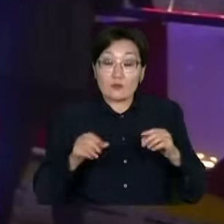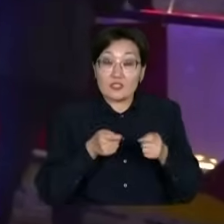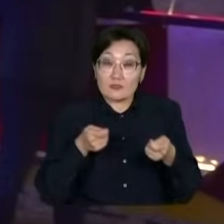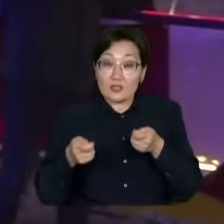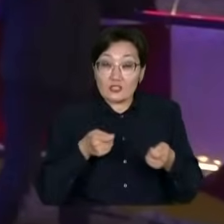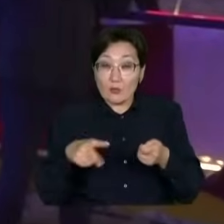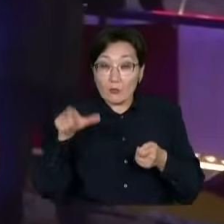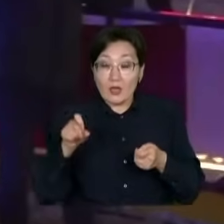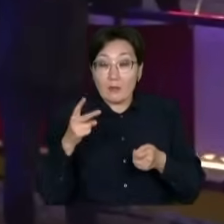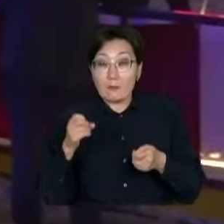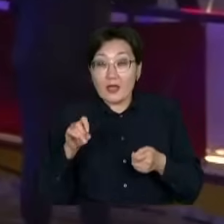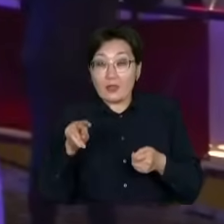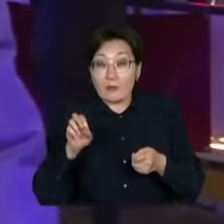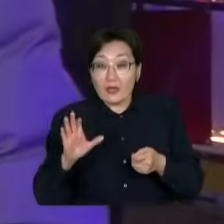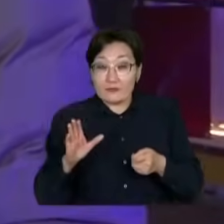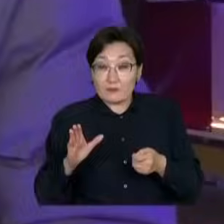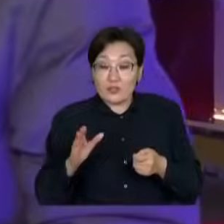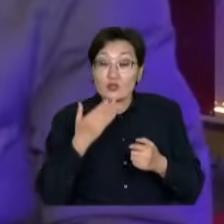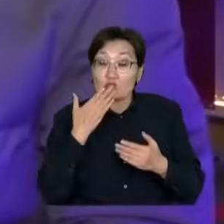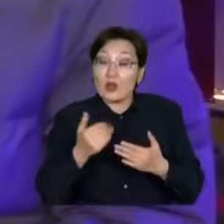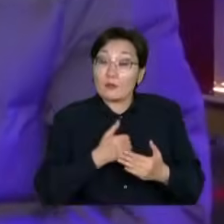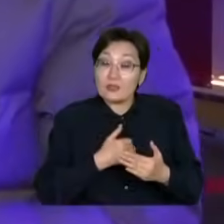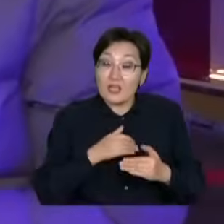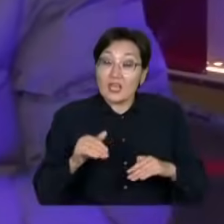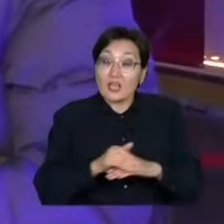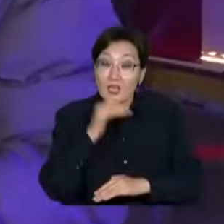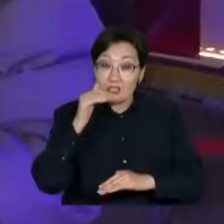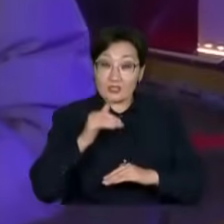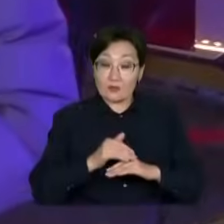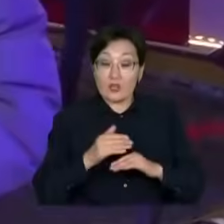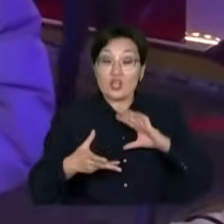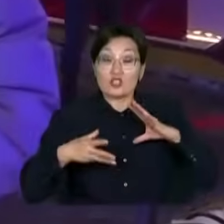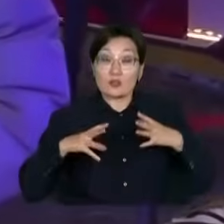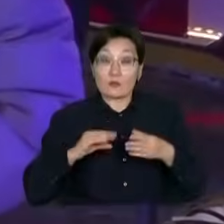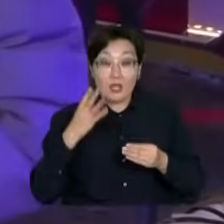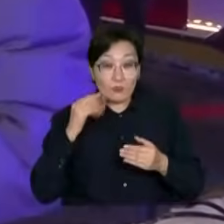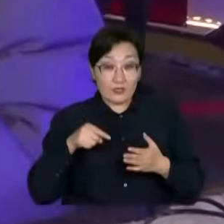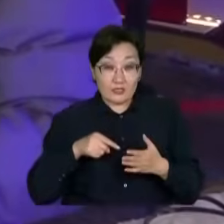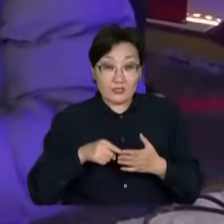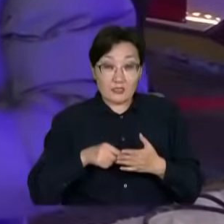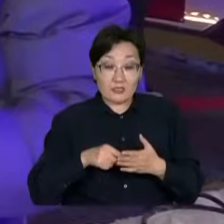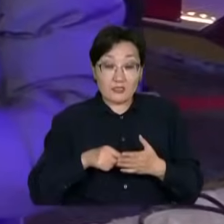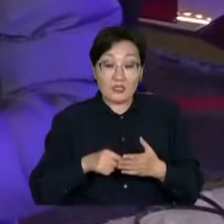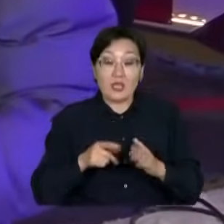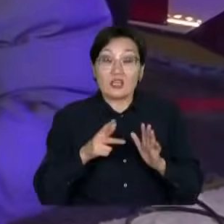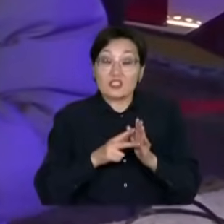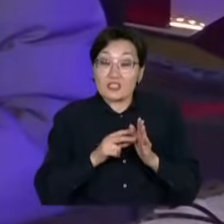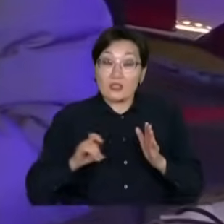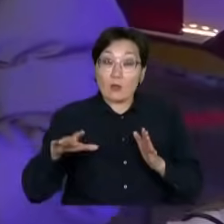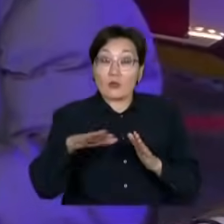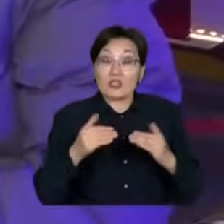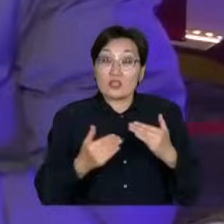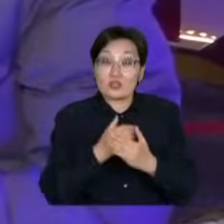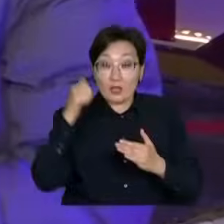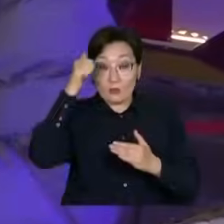басшысы Ғани Майлыбайды шақырғымыз келеді. Ғани мырза, қайырлы кеш. Жалпы Алматыда 8 ауданда жаңа